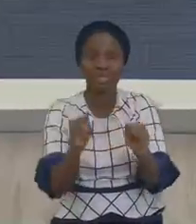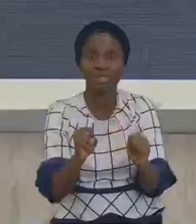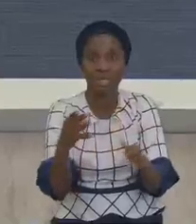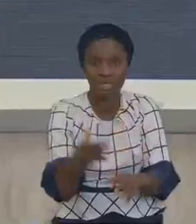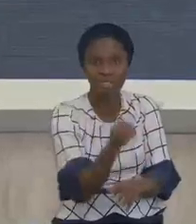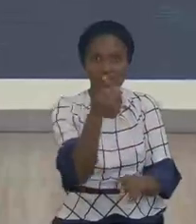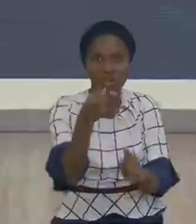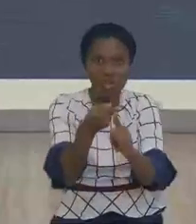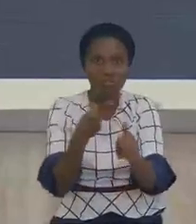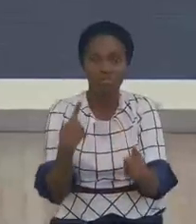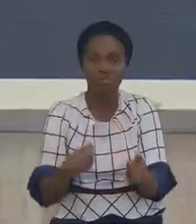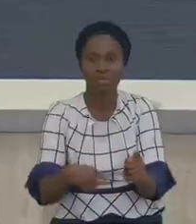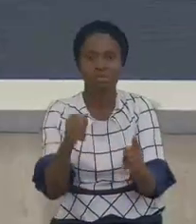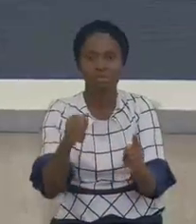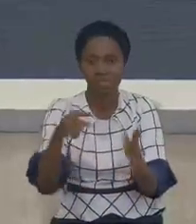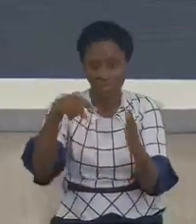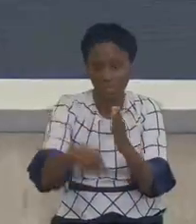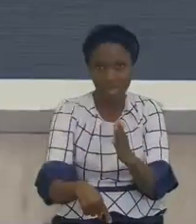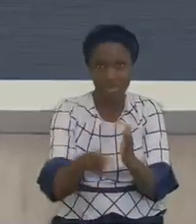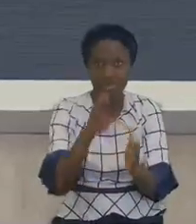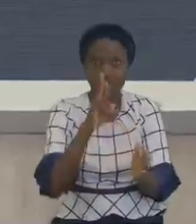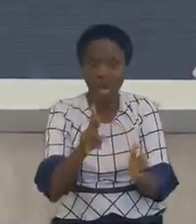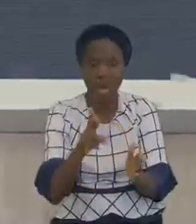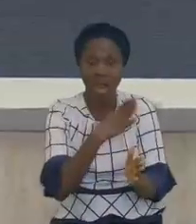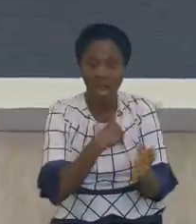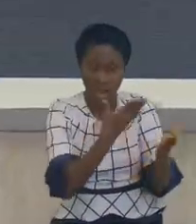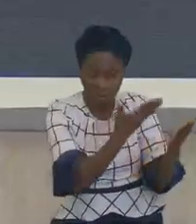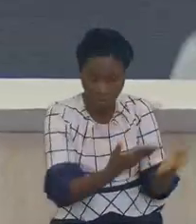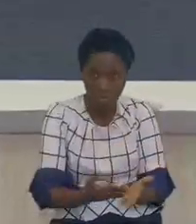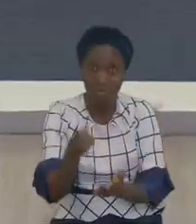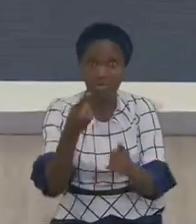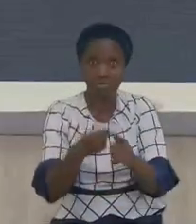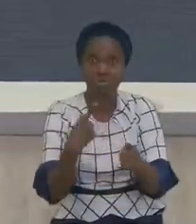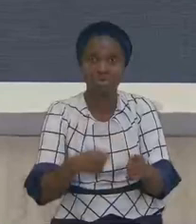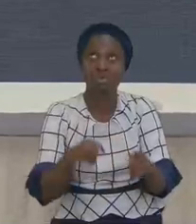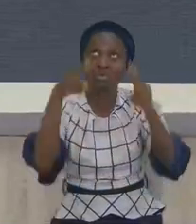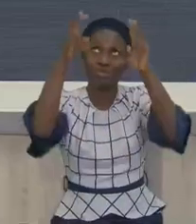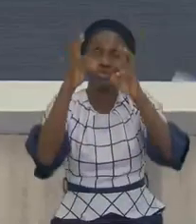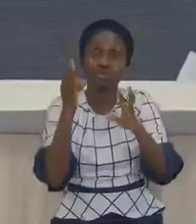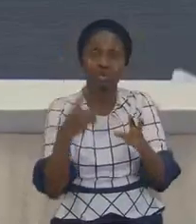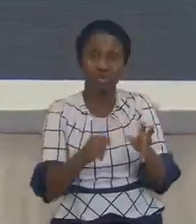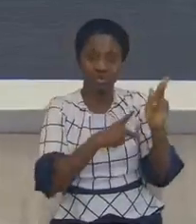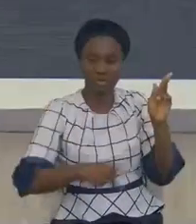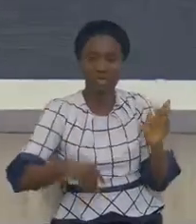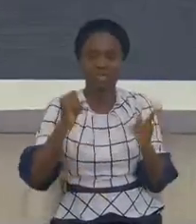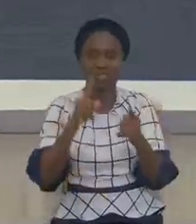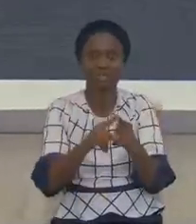es et te mener sur le trône pour régner avec le Seigneur.